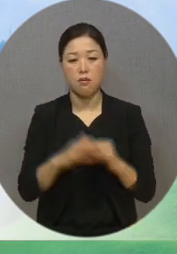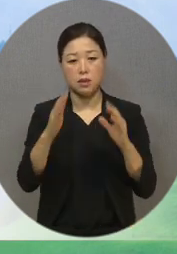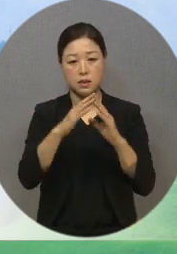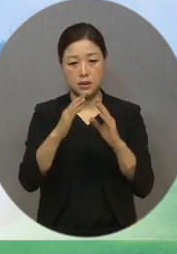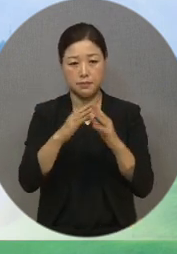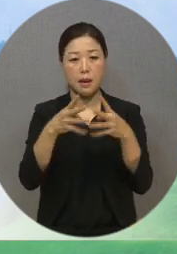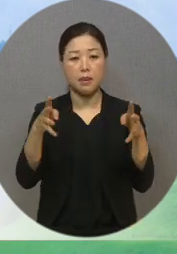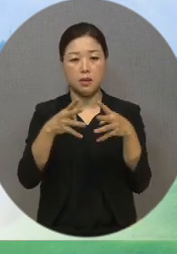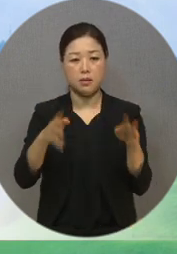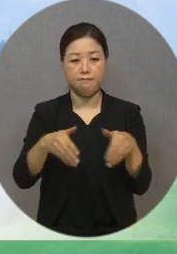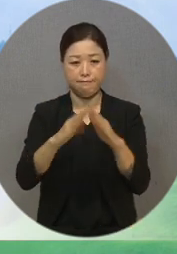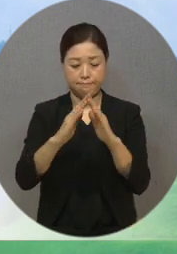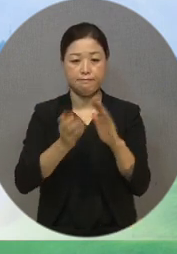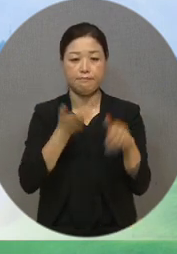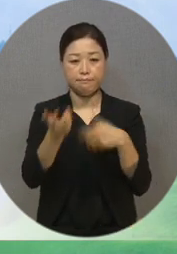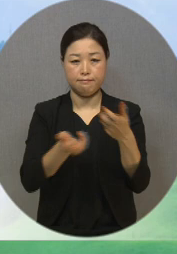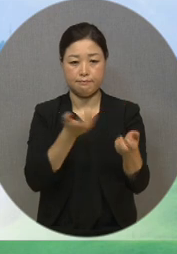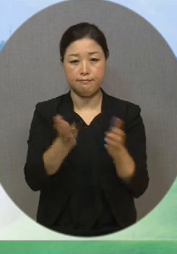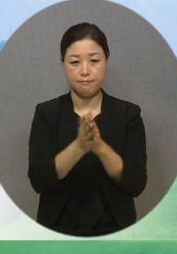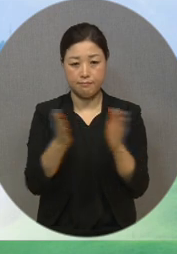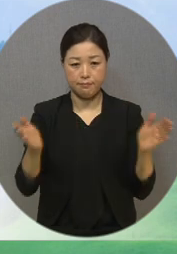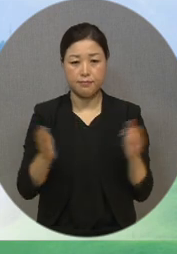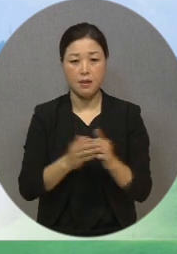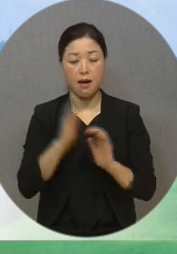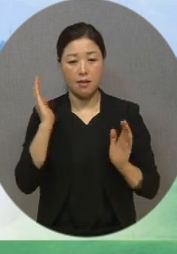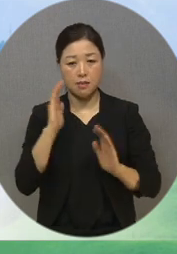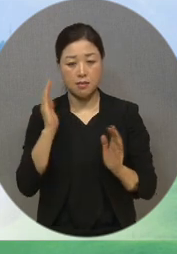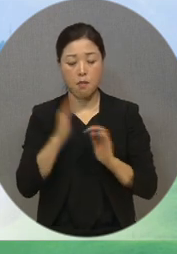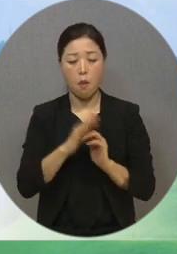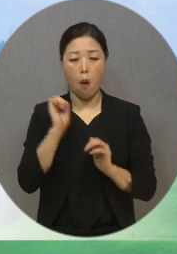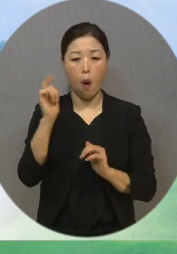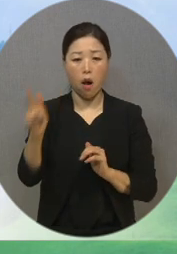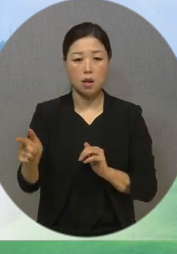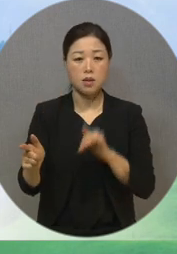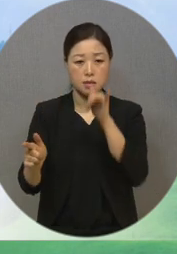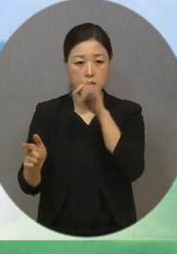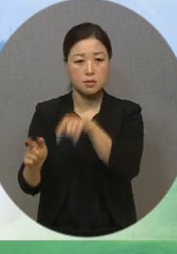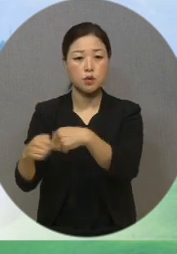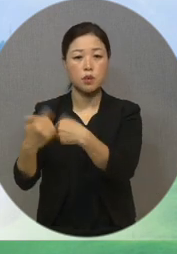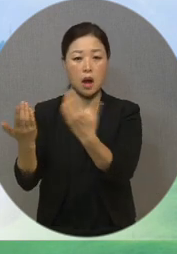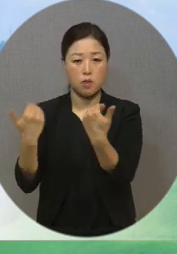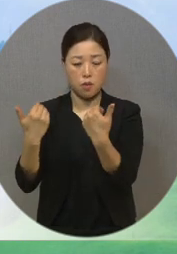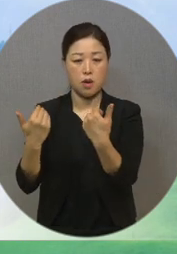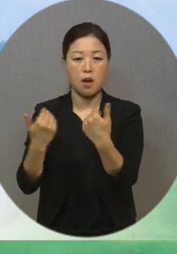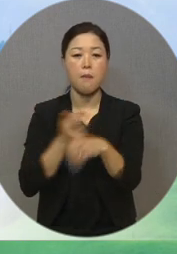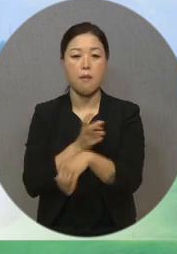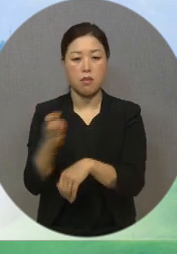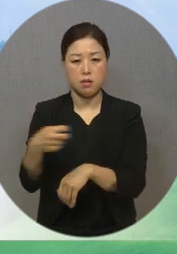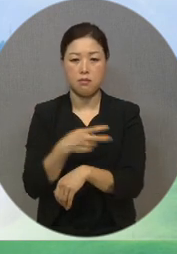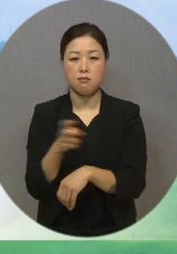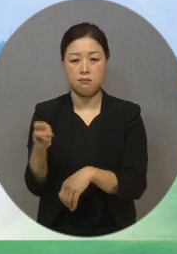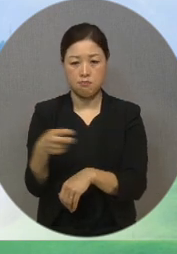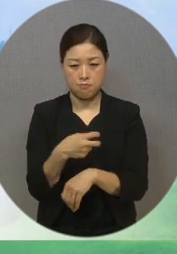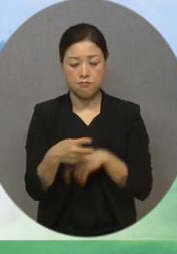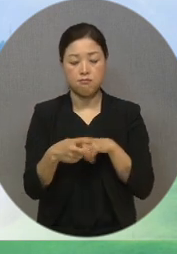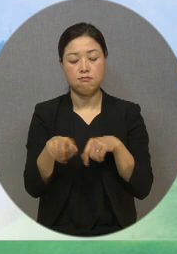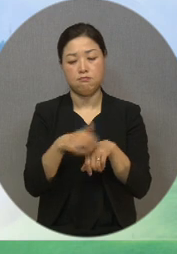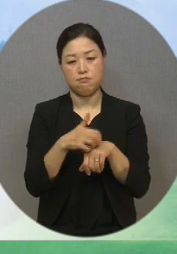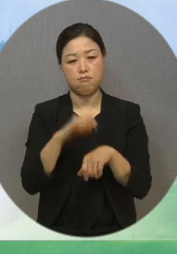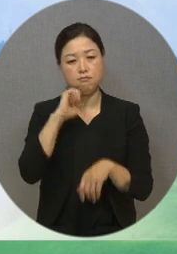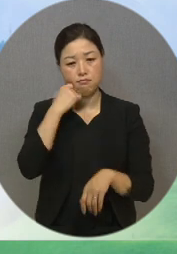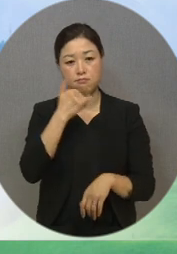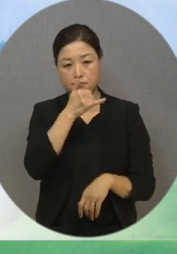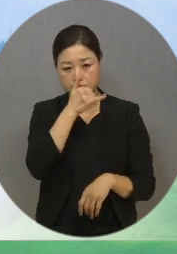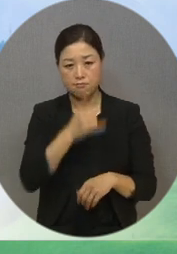공동주택 입주가 시작되어서 우리 학생들이 멀리 떨어져 있는 초등학교에 버스로 통학을 해야 되는 그런